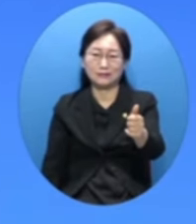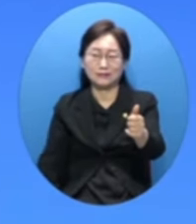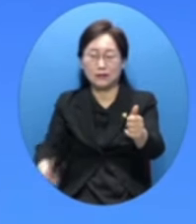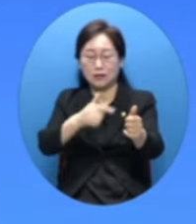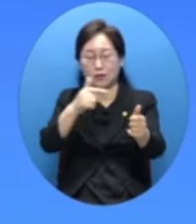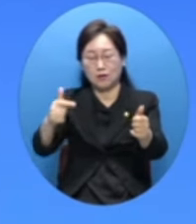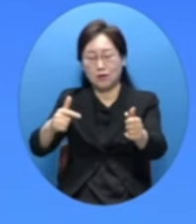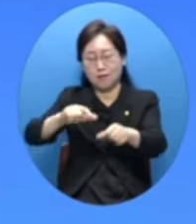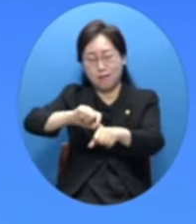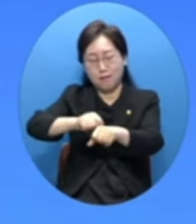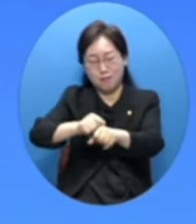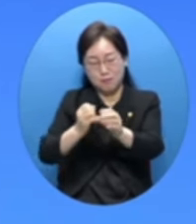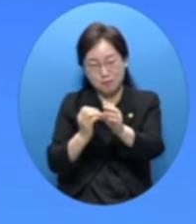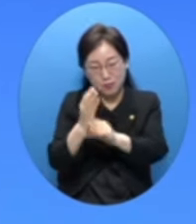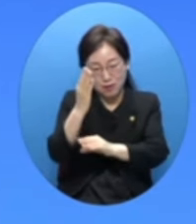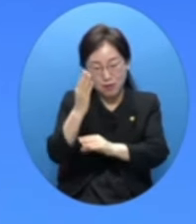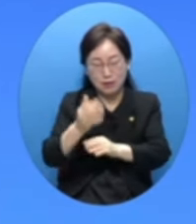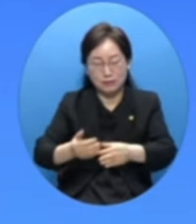과로해서 그러신 것이니